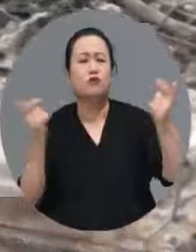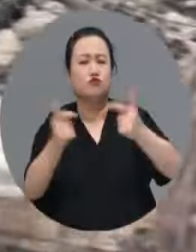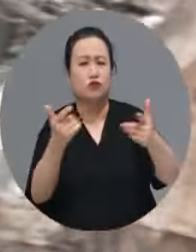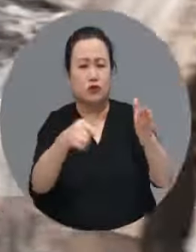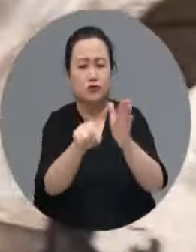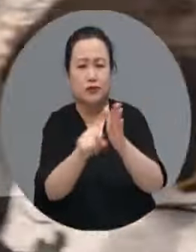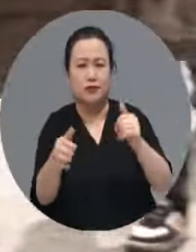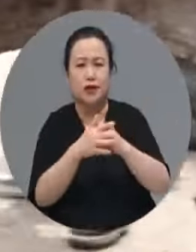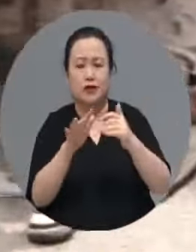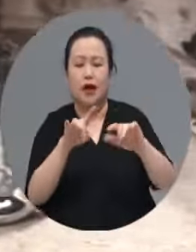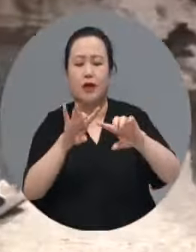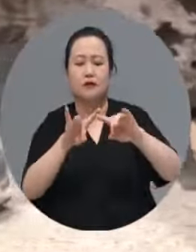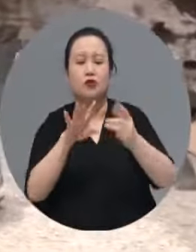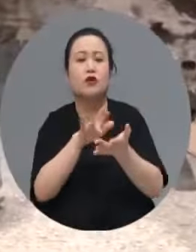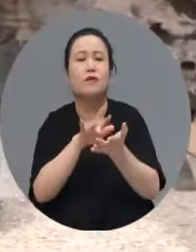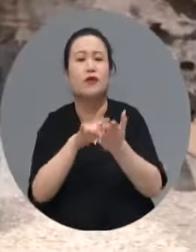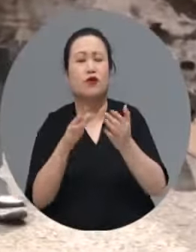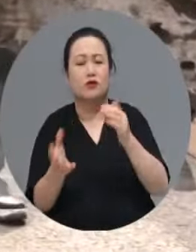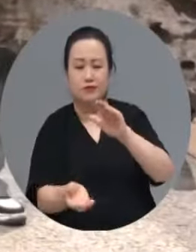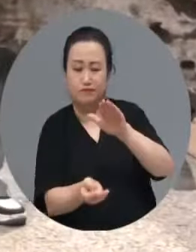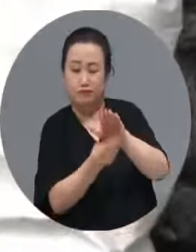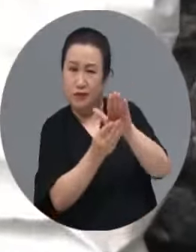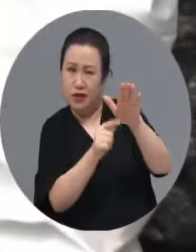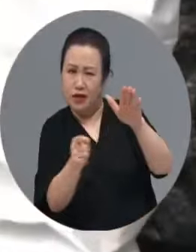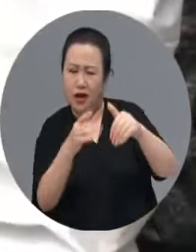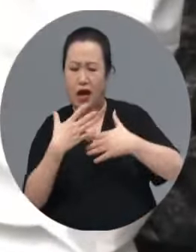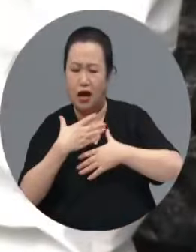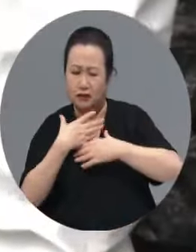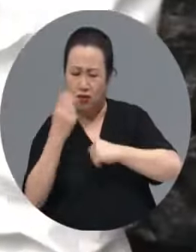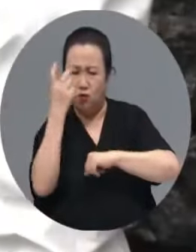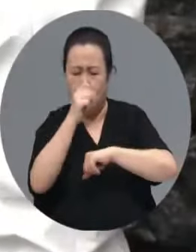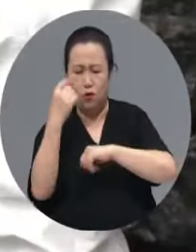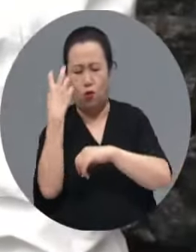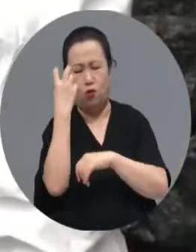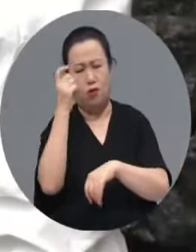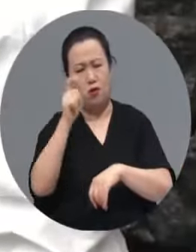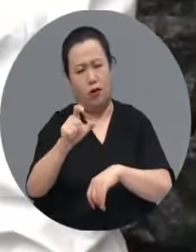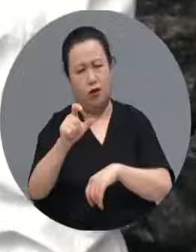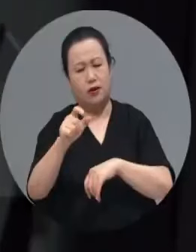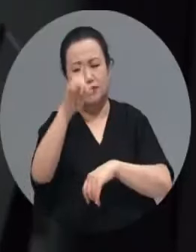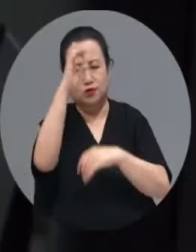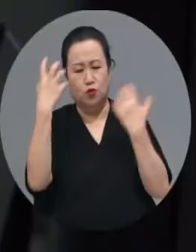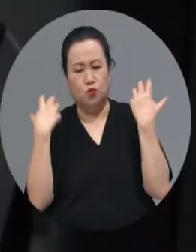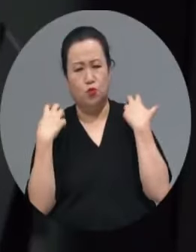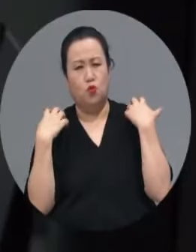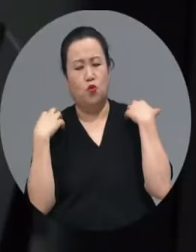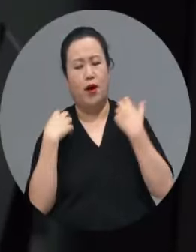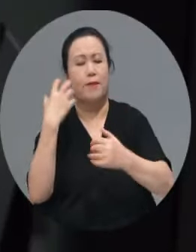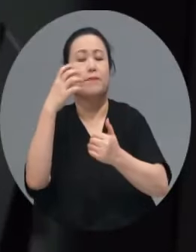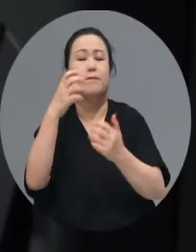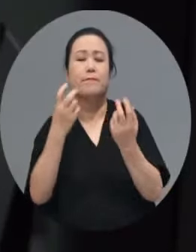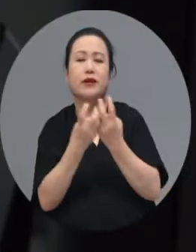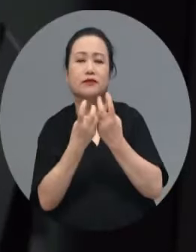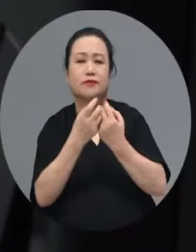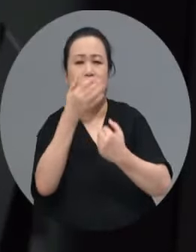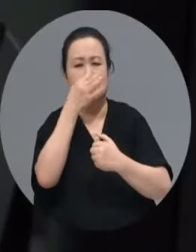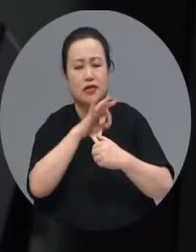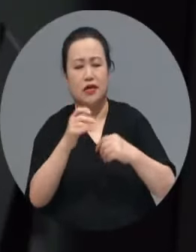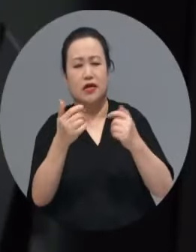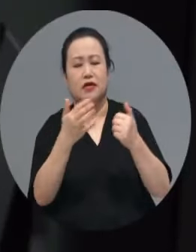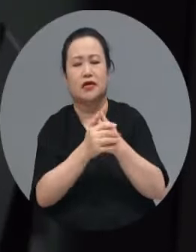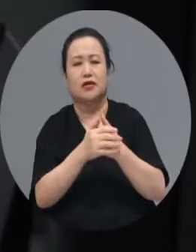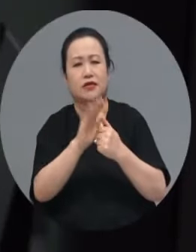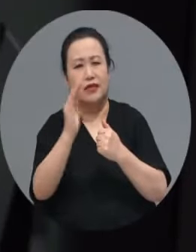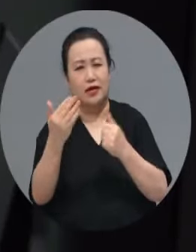위해서는 배터리 안전성에 대한 제조사의 책임과 관리 의무를 강화하는 정부 방안과 함께 보다 실효성 있는